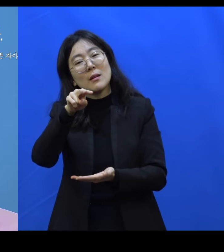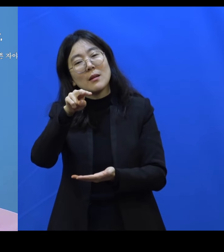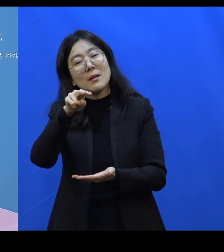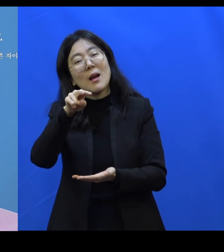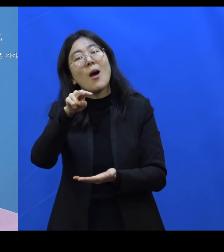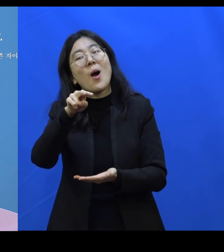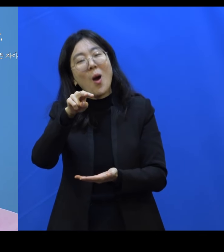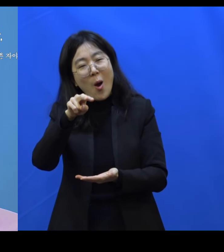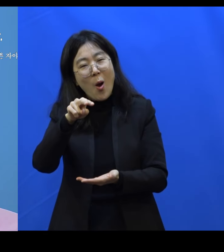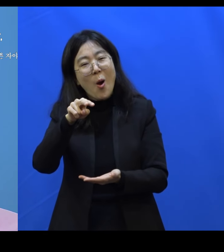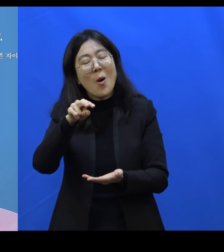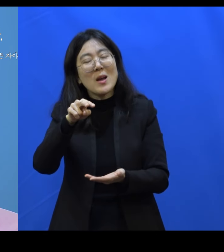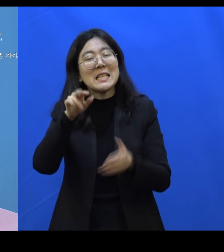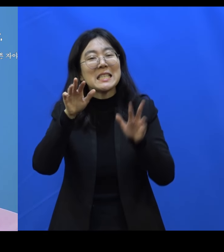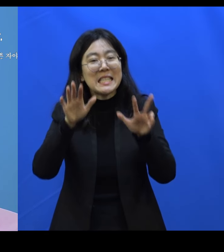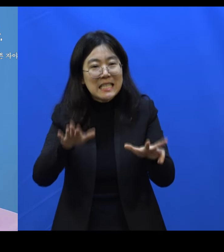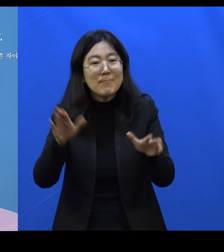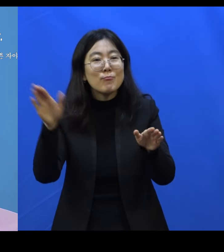때다.